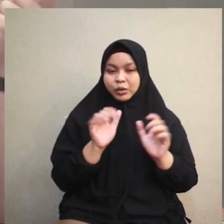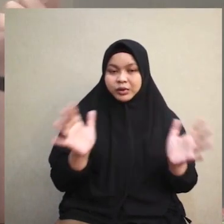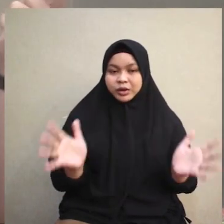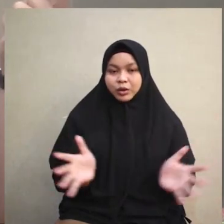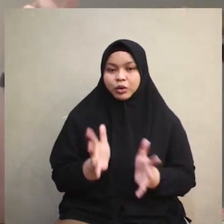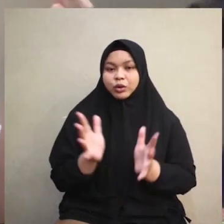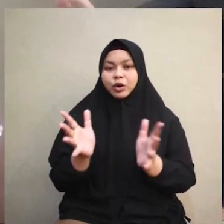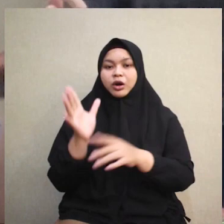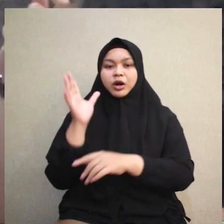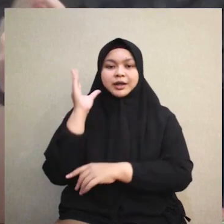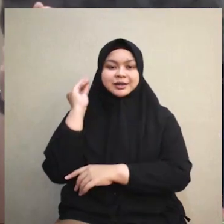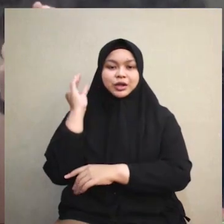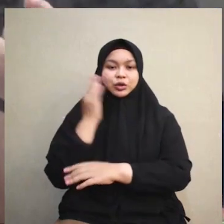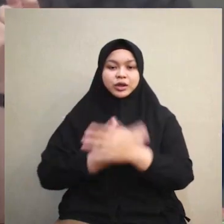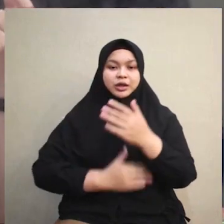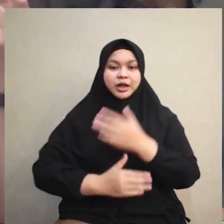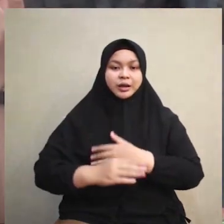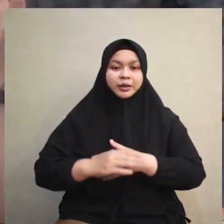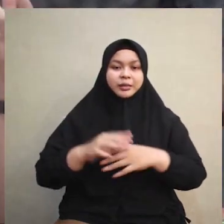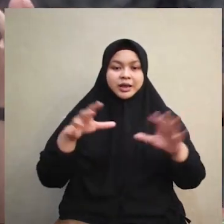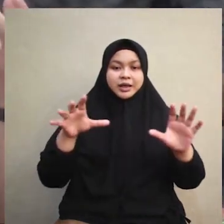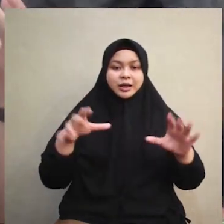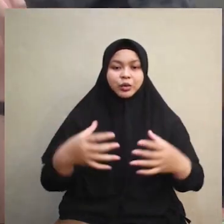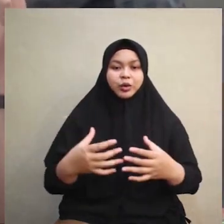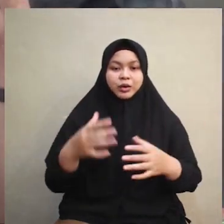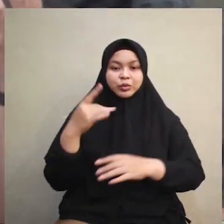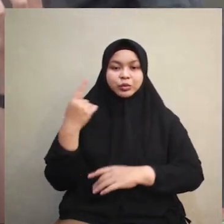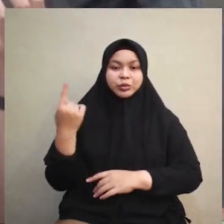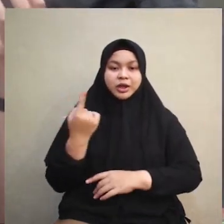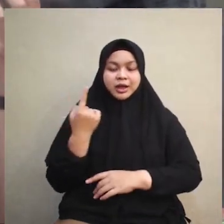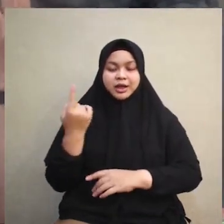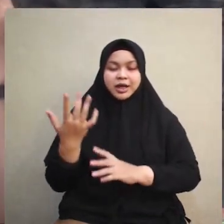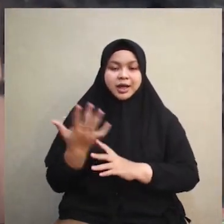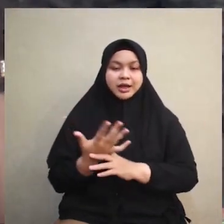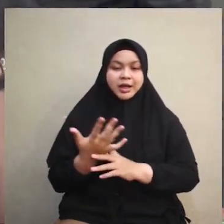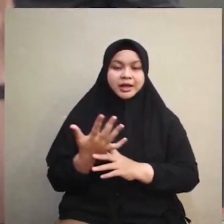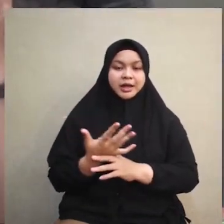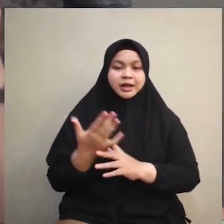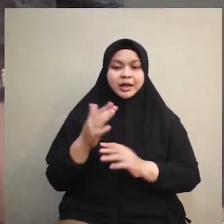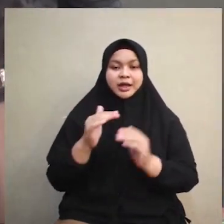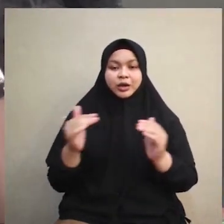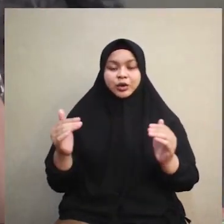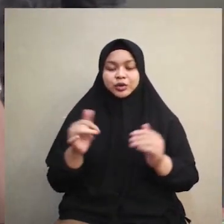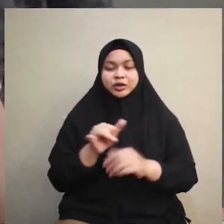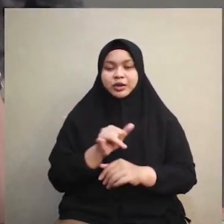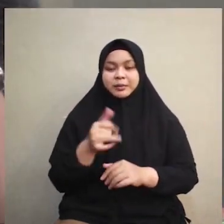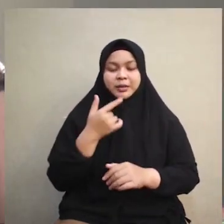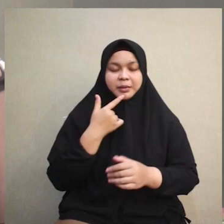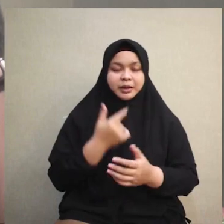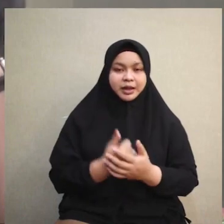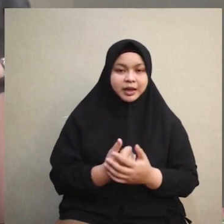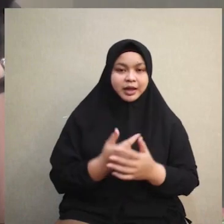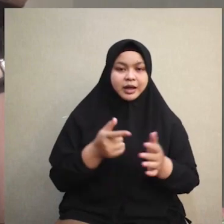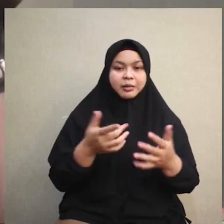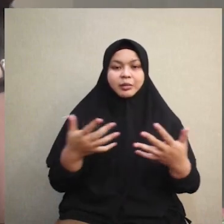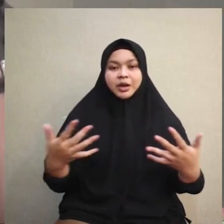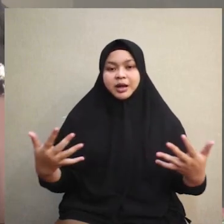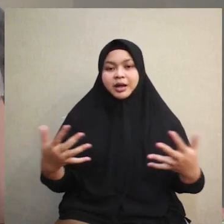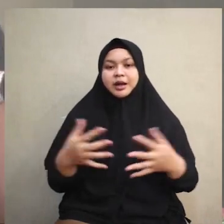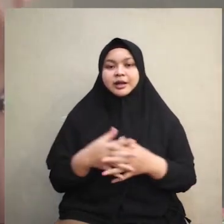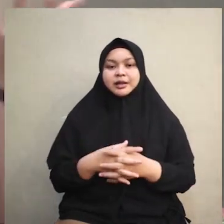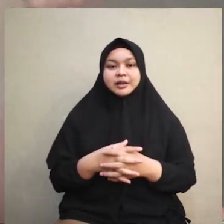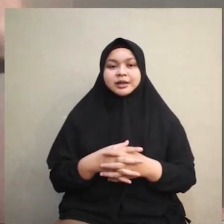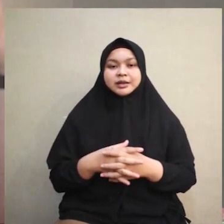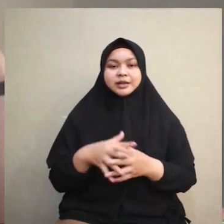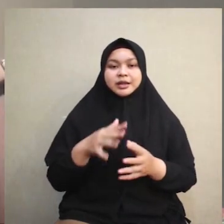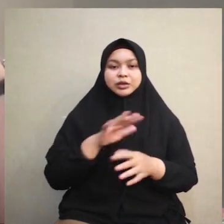isu disabilitas di ruang publik dan akses keadilan sebagai konteksnya itu juga sama pentingnya gitu karena saya